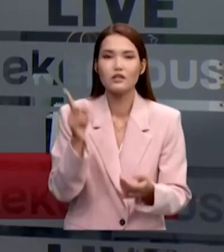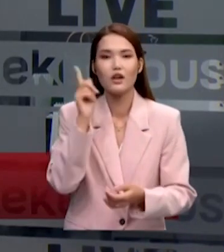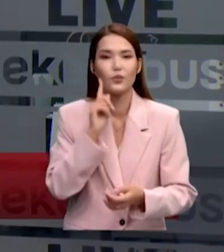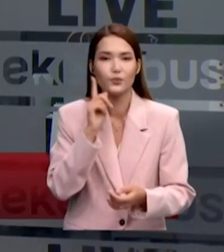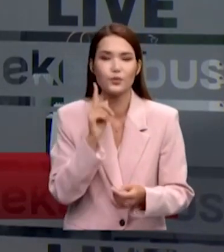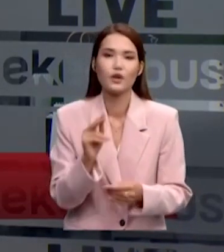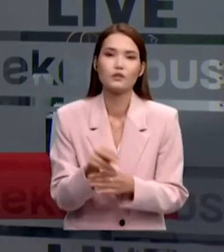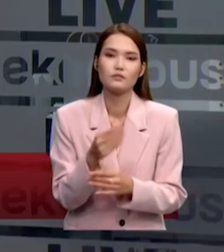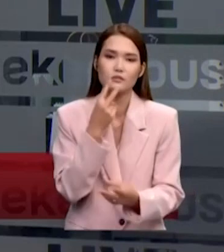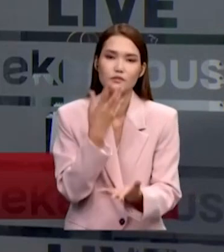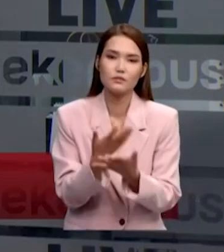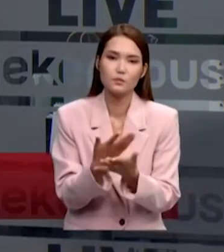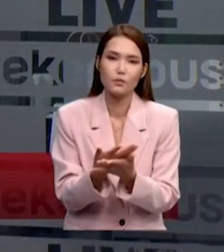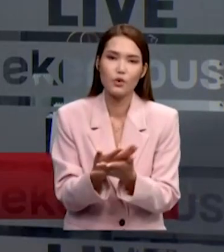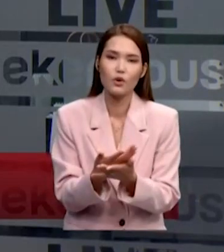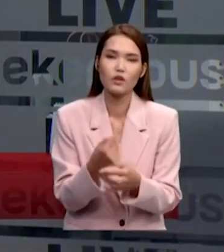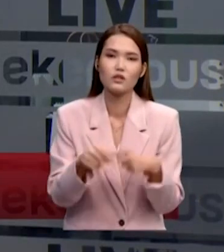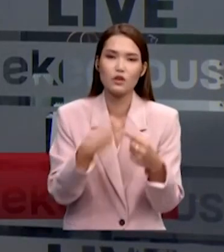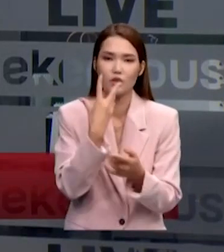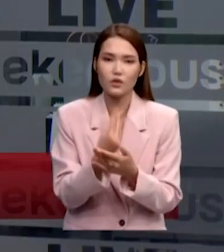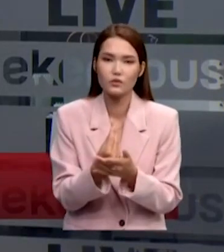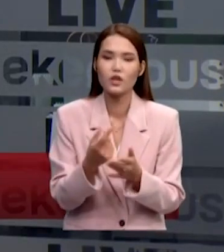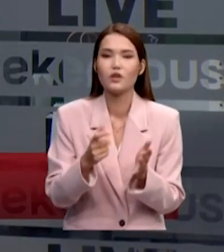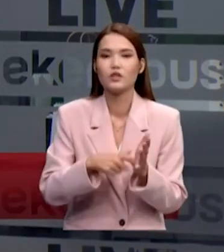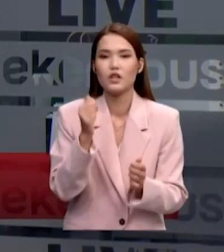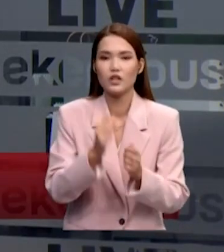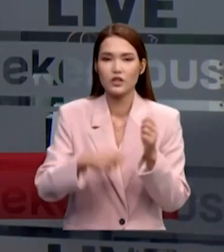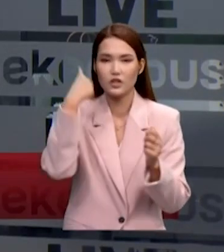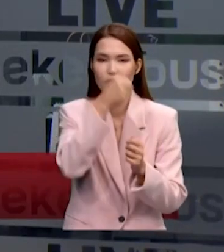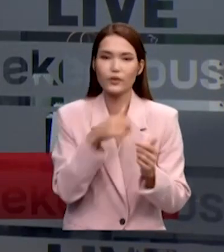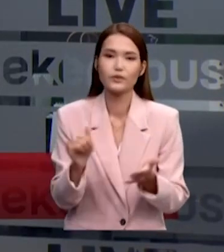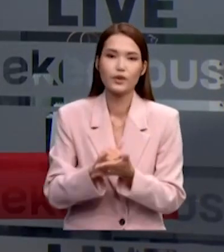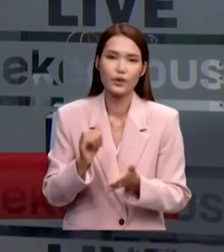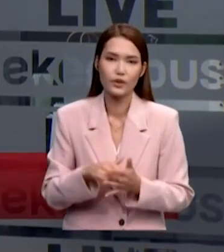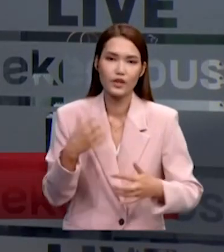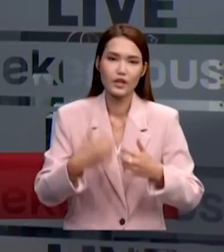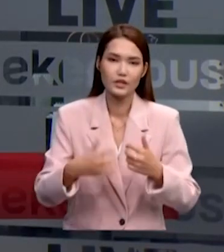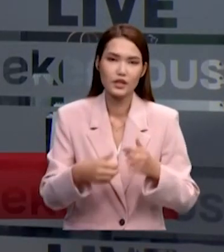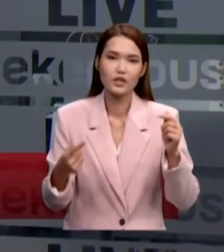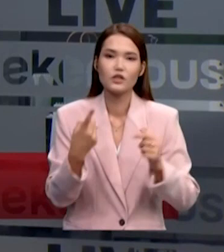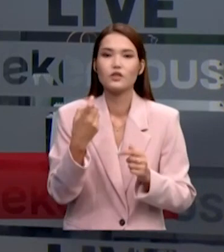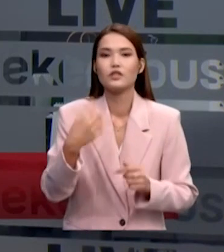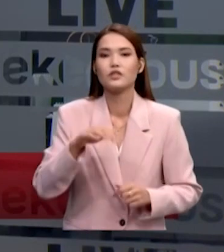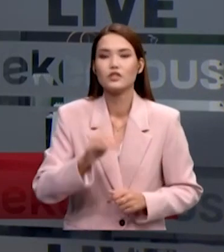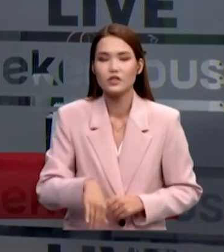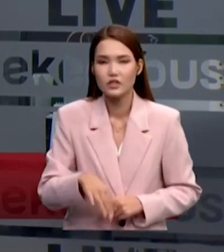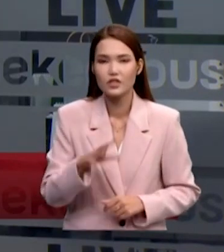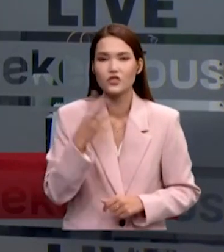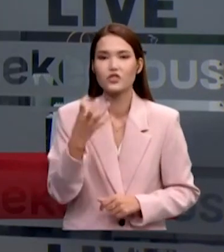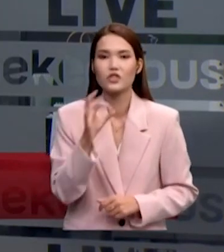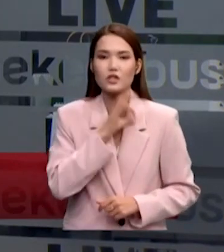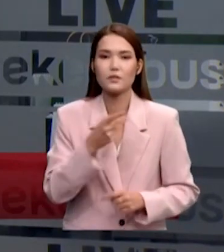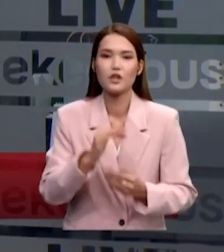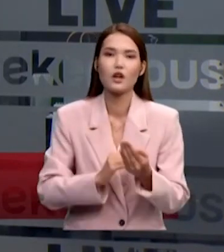возможности перерабатывать производимые объемы шерсти и шкур. Ежегодно в стране производится порядка 40 тысяч тонн овечьей шерсти, но